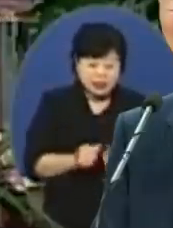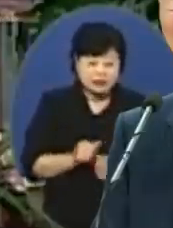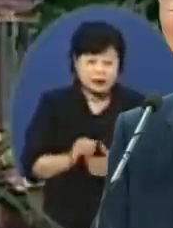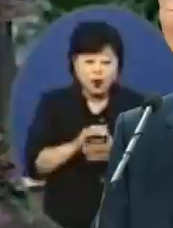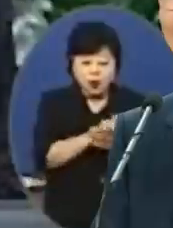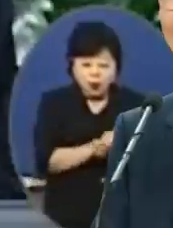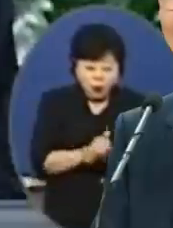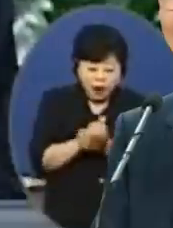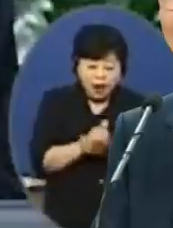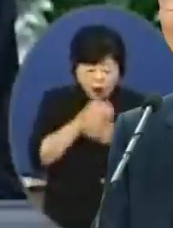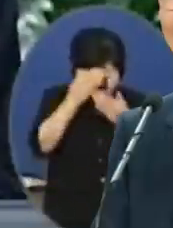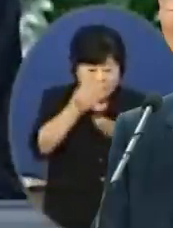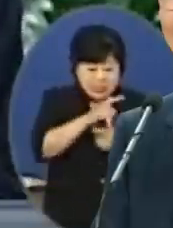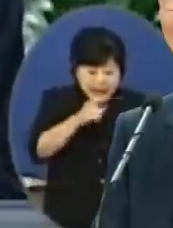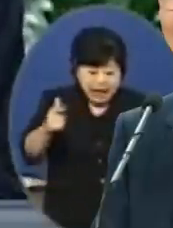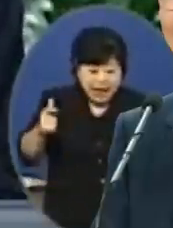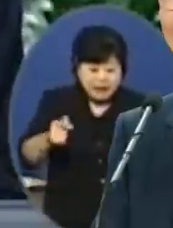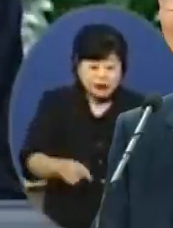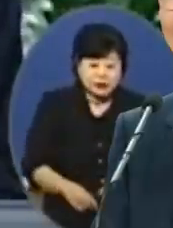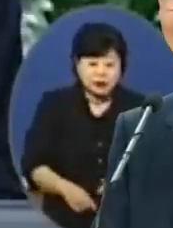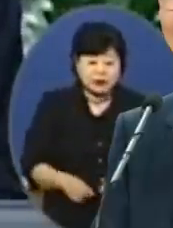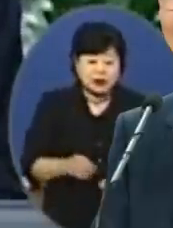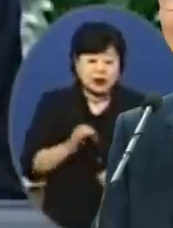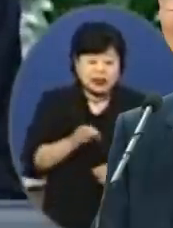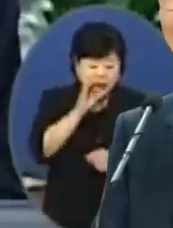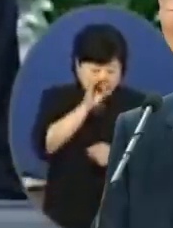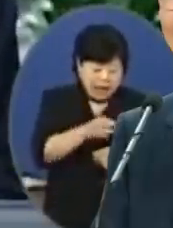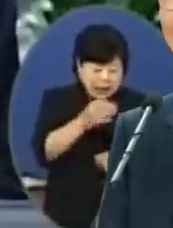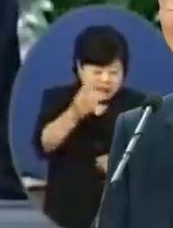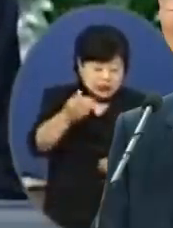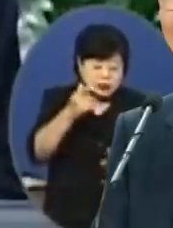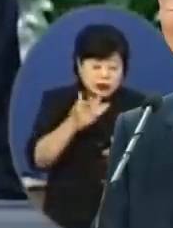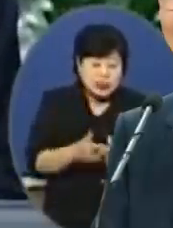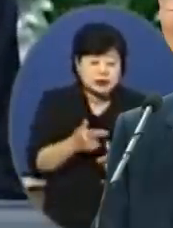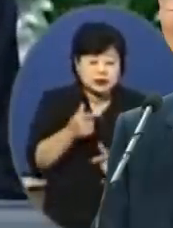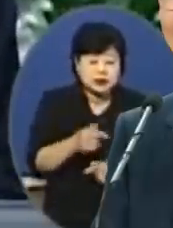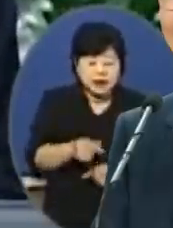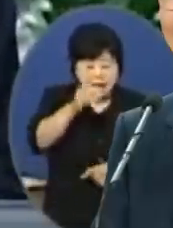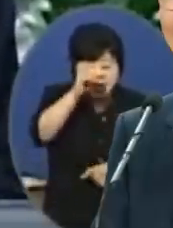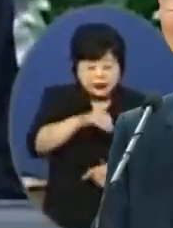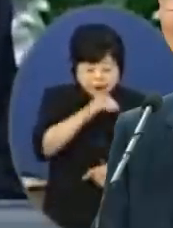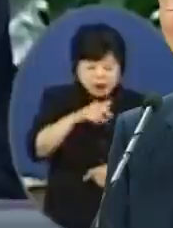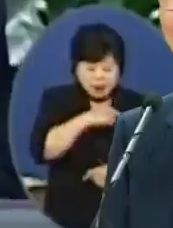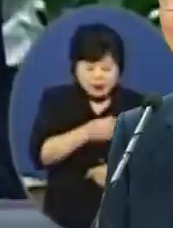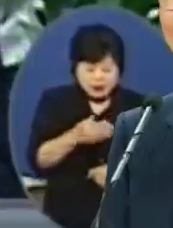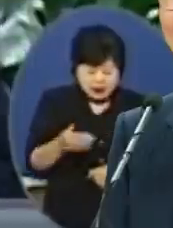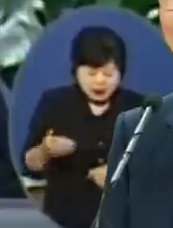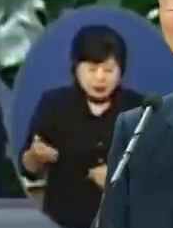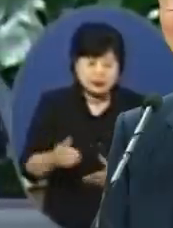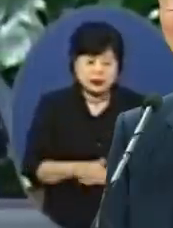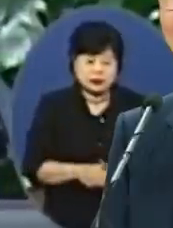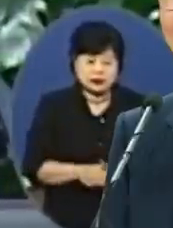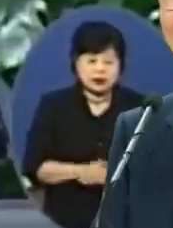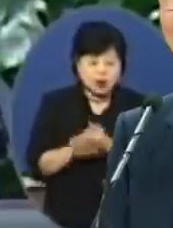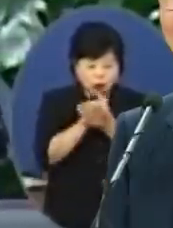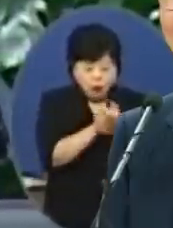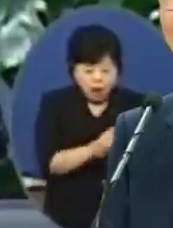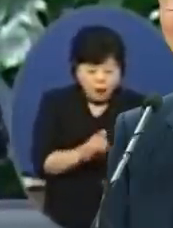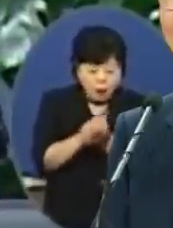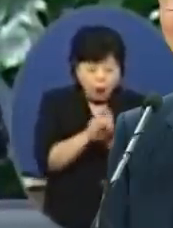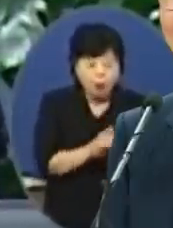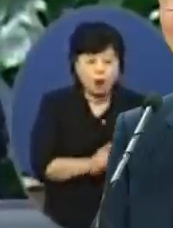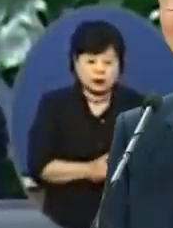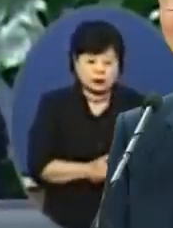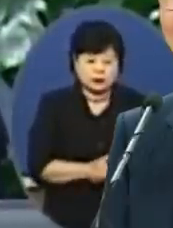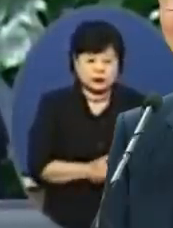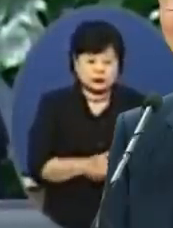것은 공짜로 화해한 것이 아닙니다. 대가가 엄청난 것입니다. 예수의 십자가의 피를 펑펑 쏟아서 우리 화목의